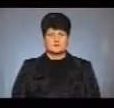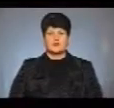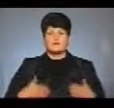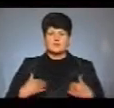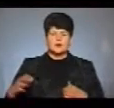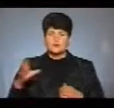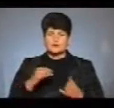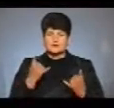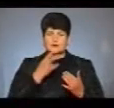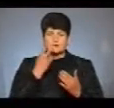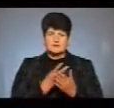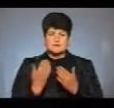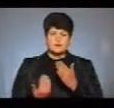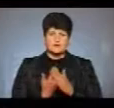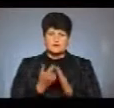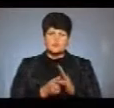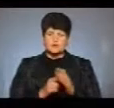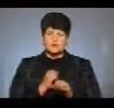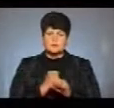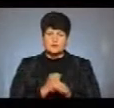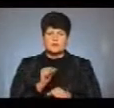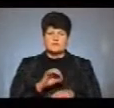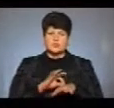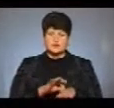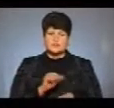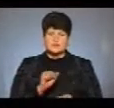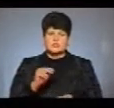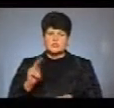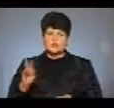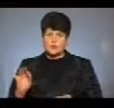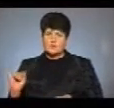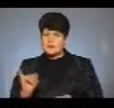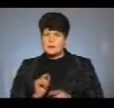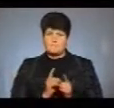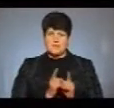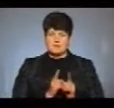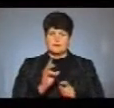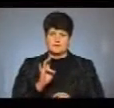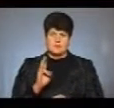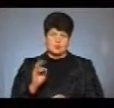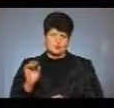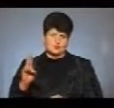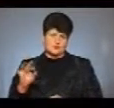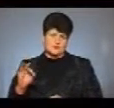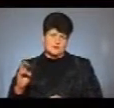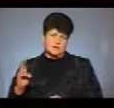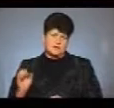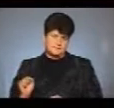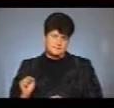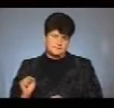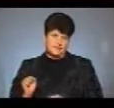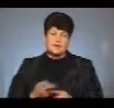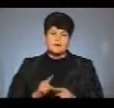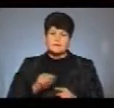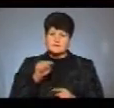Вітаю всіх, хто зараз з нами. Ви дивитесь новини. У студії для вас працюють ведуча Анастасія Чичко і сурдоперекладач Надія Куцовська. І у цьому